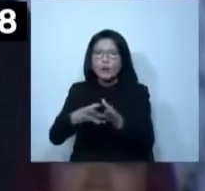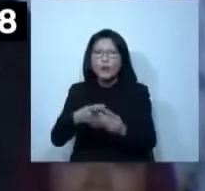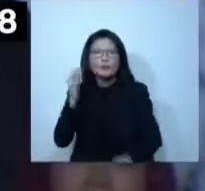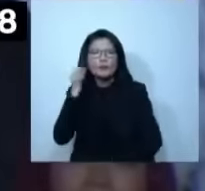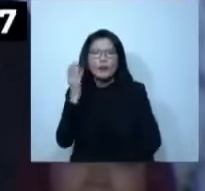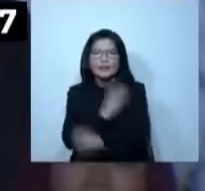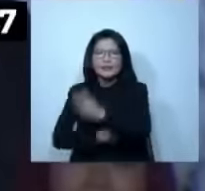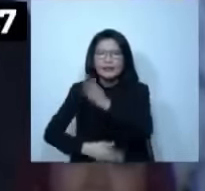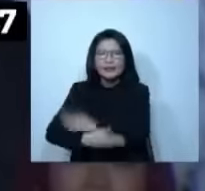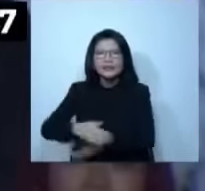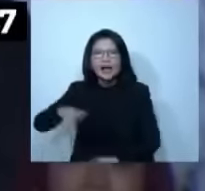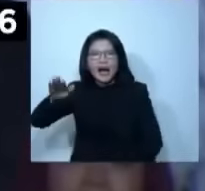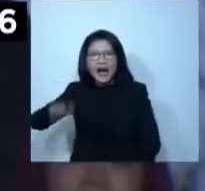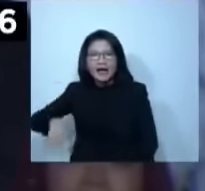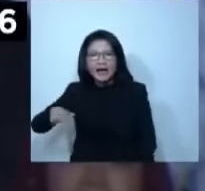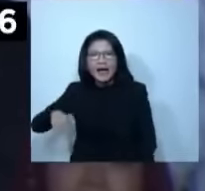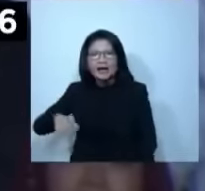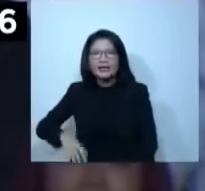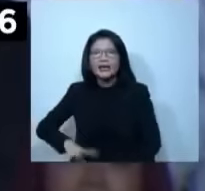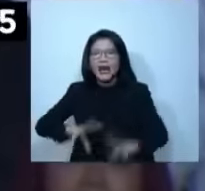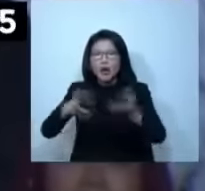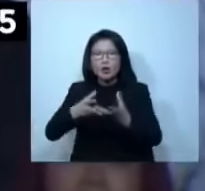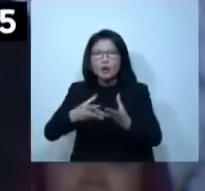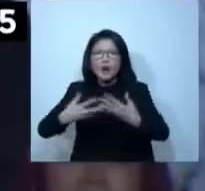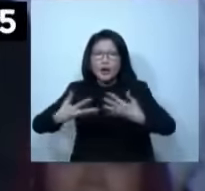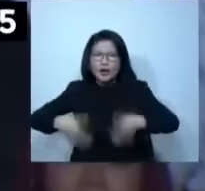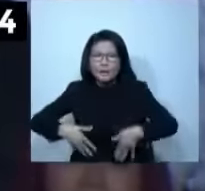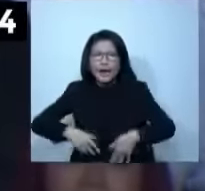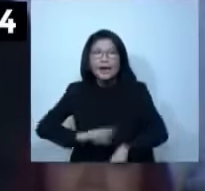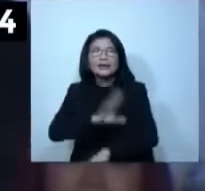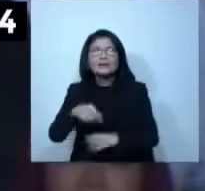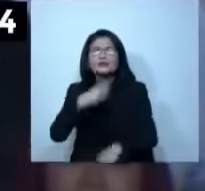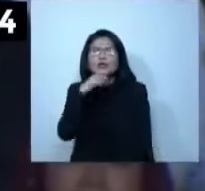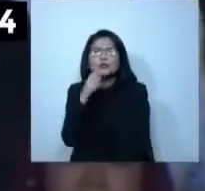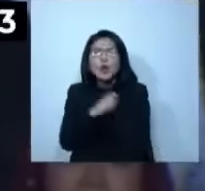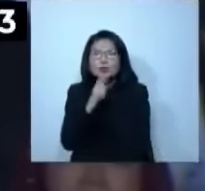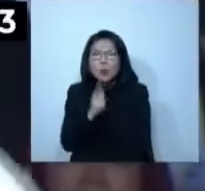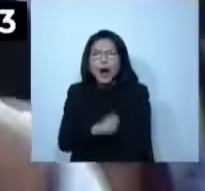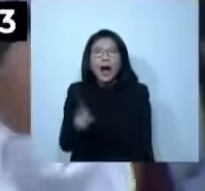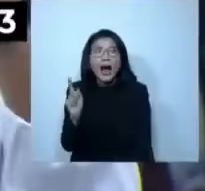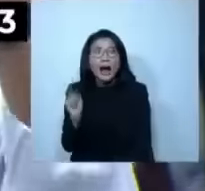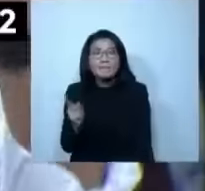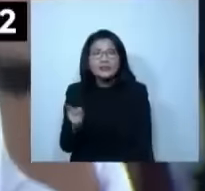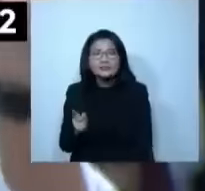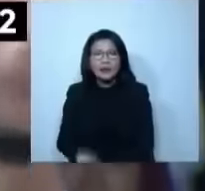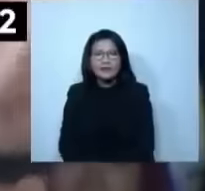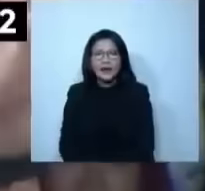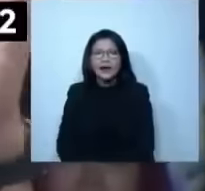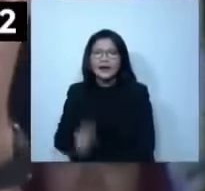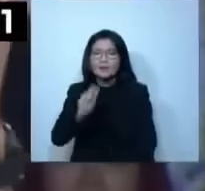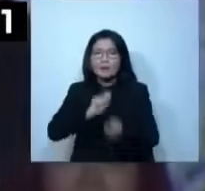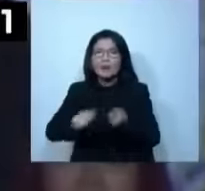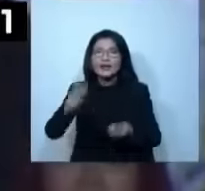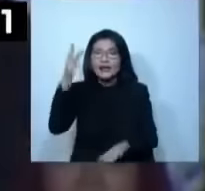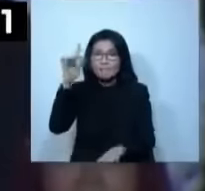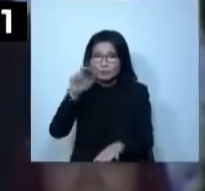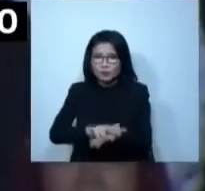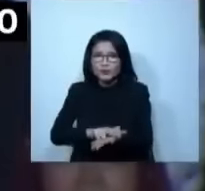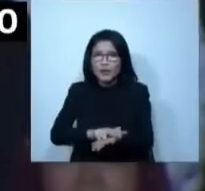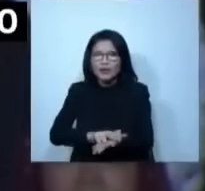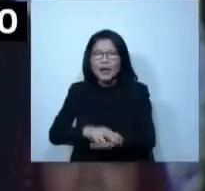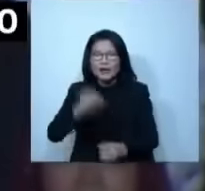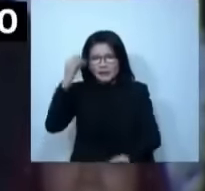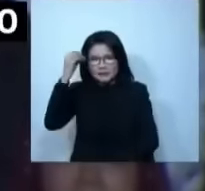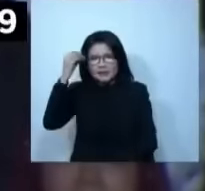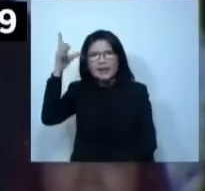penyandang disabilitas, anakannya, kelompok rentan yang lain, termasuk orang tua. Kenapa? Agar pengambil keputusan mereka aware,